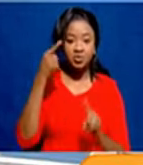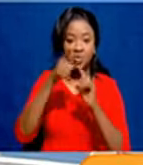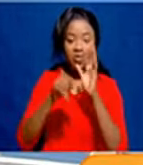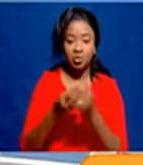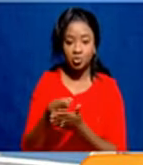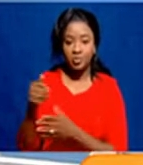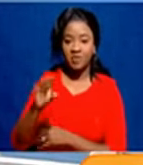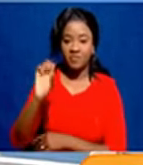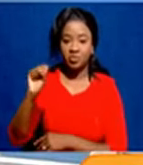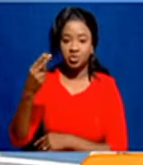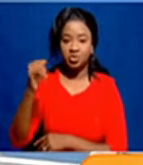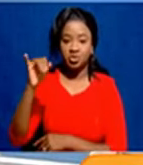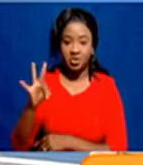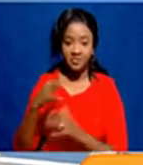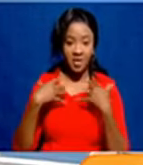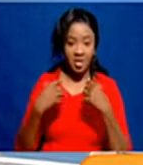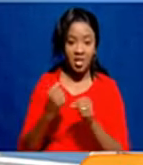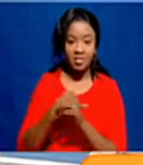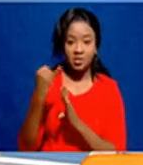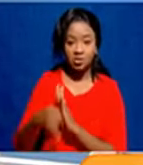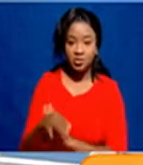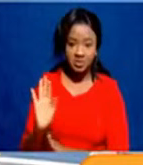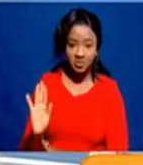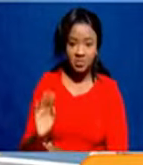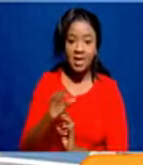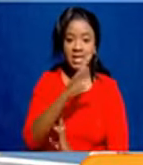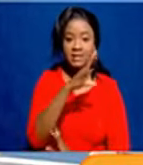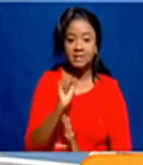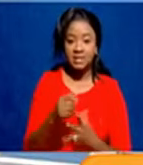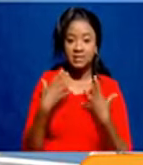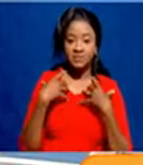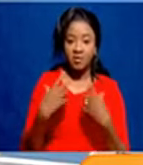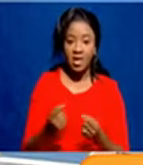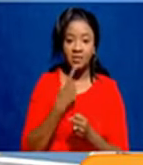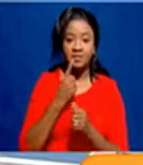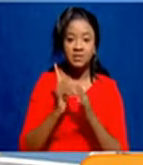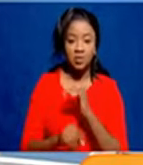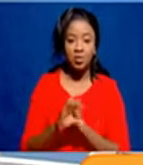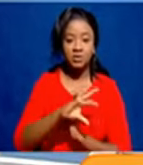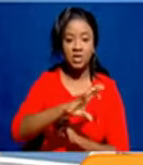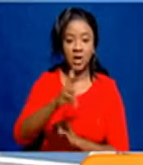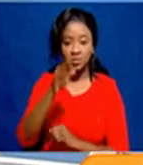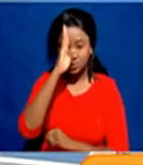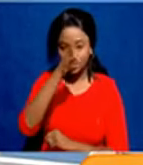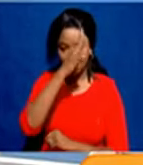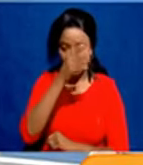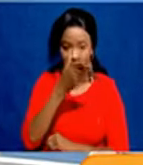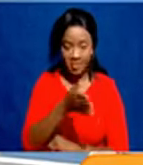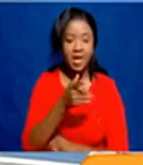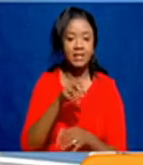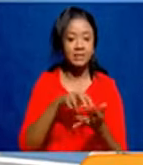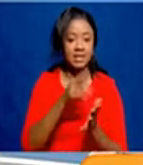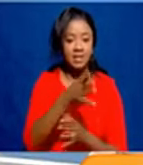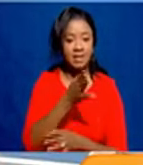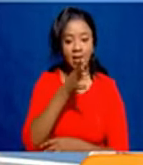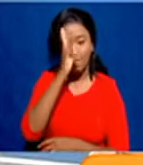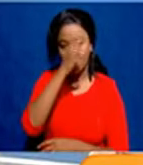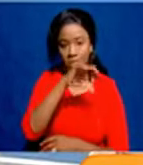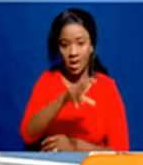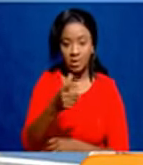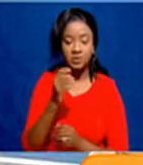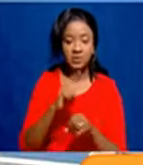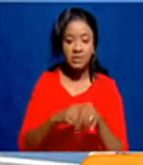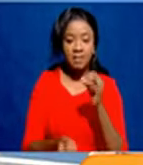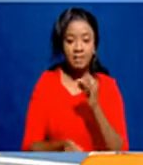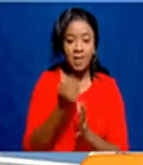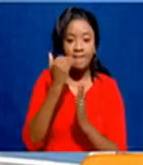bima mpya afya kwa jamii SHIF. Na waziri wa afya Susan Nakhumicha aliyesema haya katika kaunti ya Bungoma wakati wa